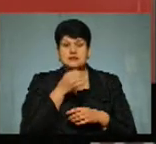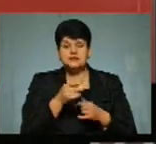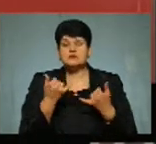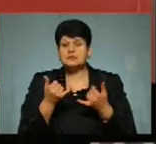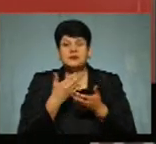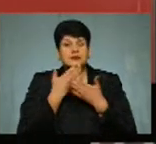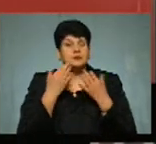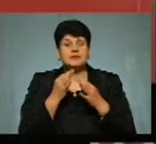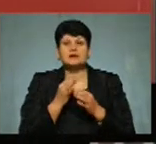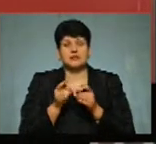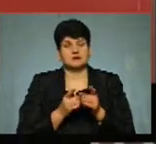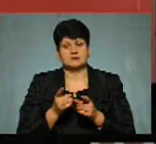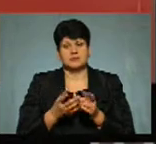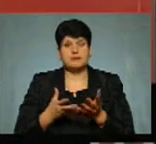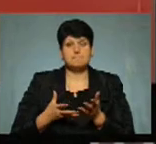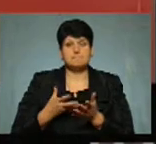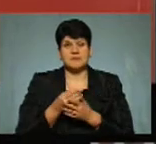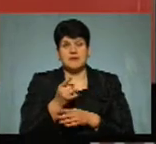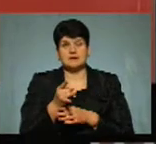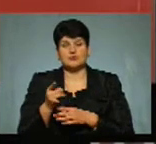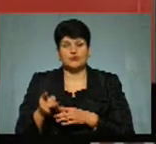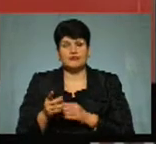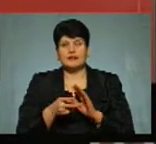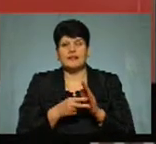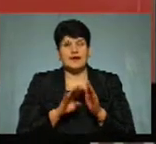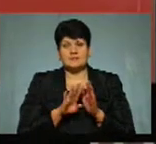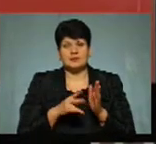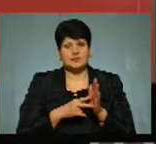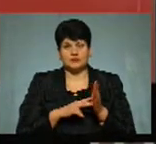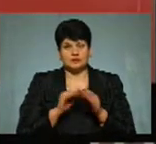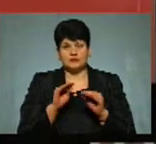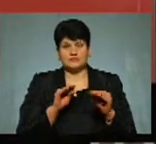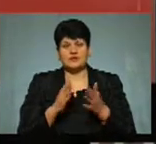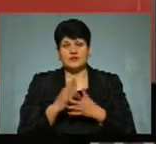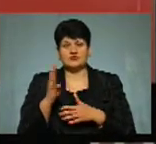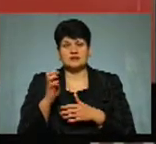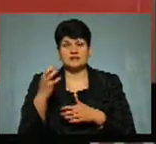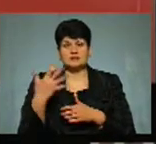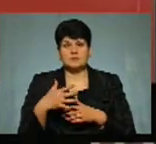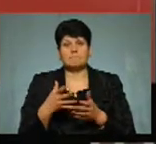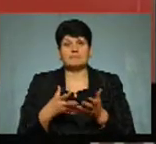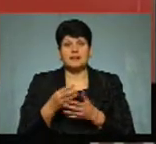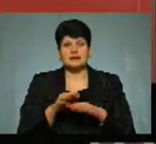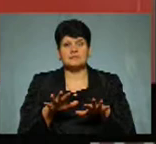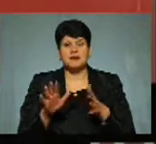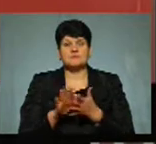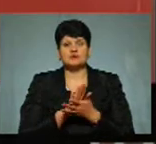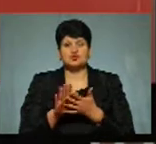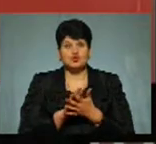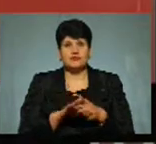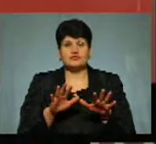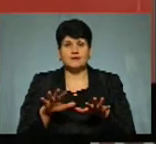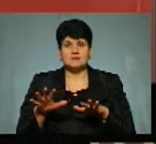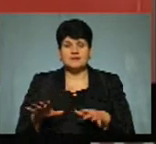немає ніяких змін. Платні парковки не плануються облаштовувати. Є близько 450 платних місць, безкоштовні місця. Усі, де паркування